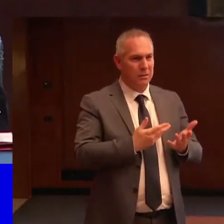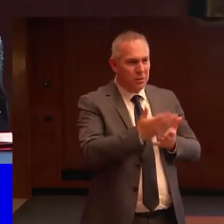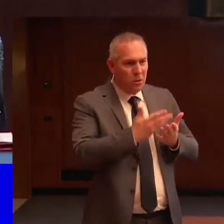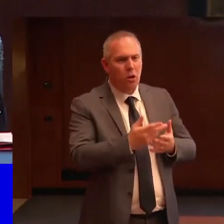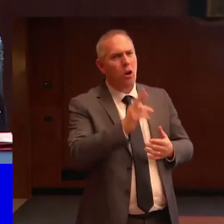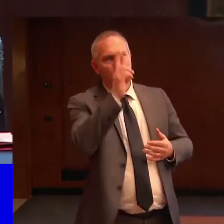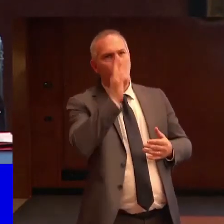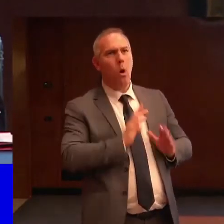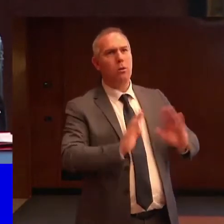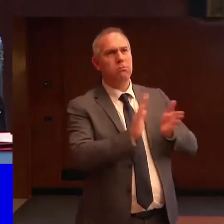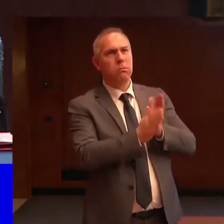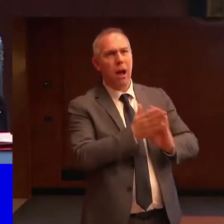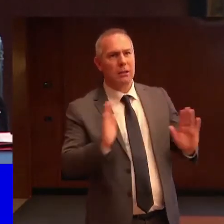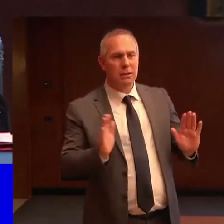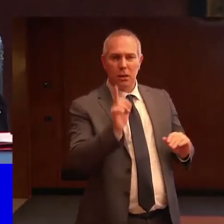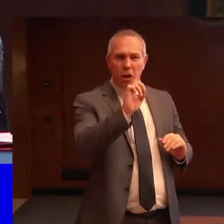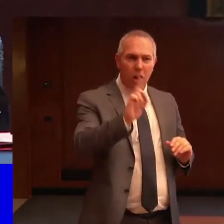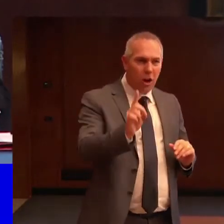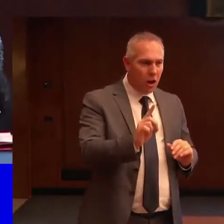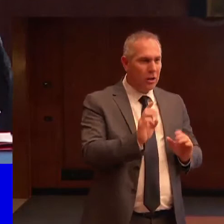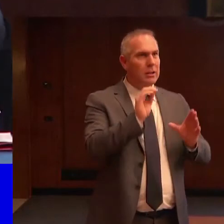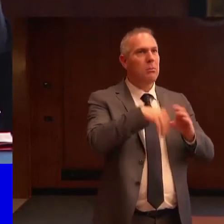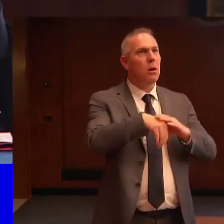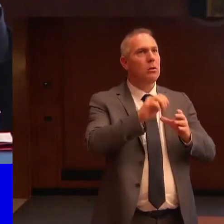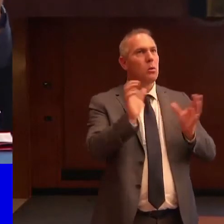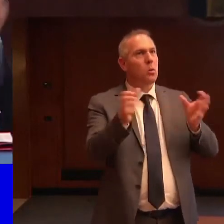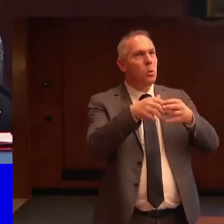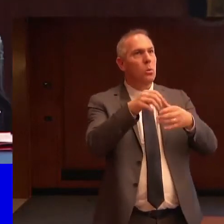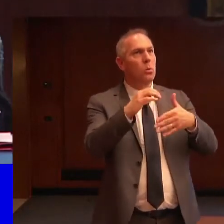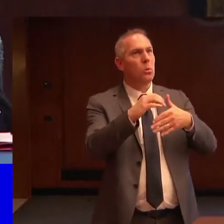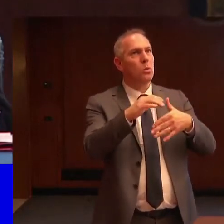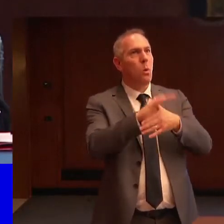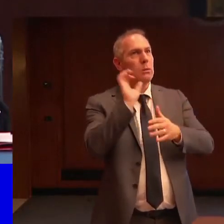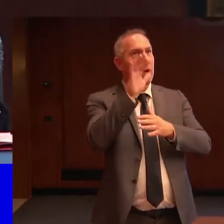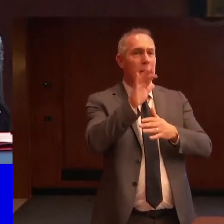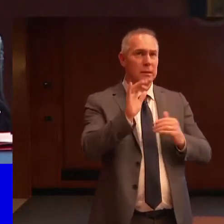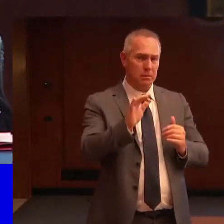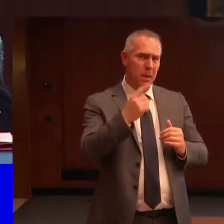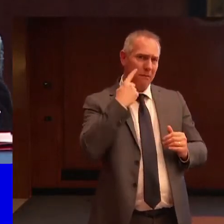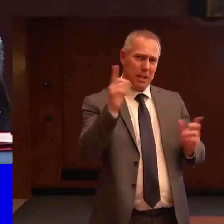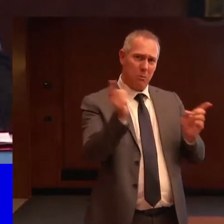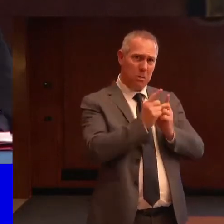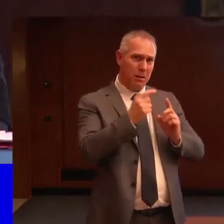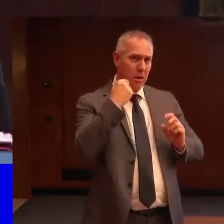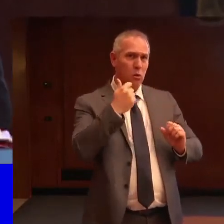il ruolo che dovevano avere nella squadra di basket. Lo vediamo, è il numero 6, per favore.